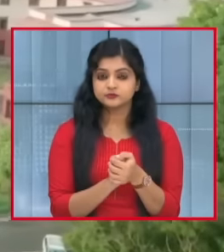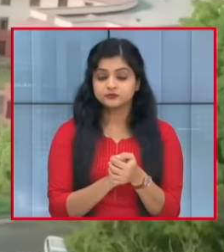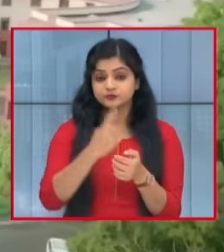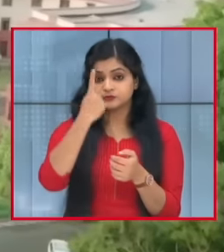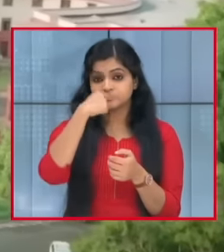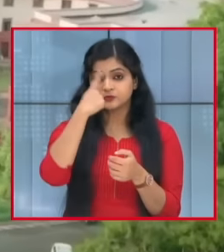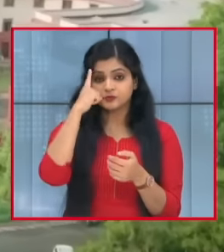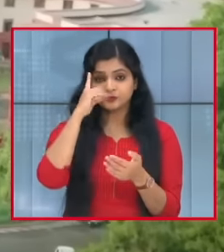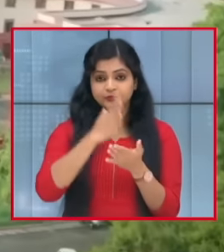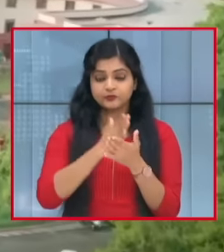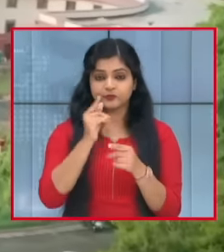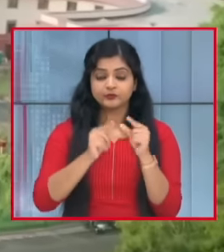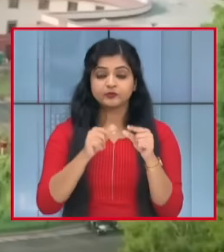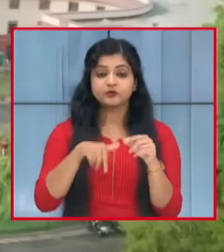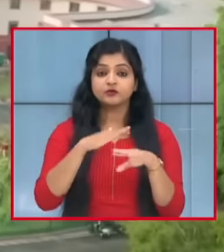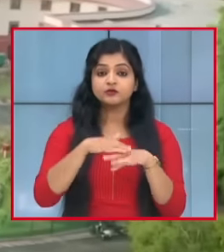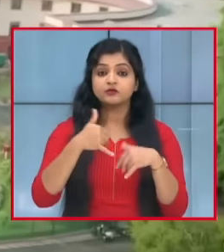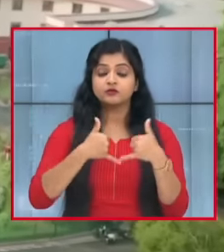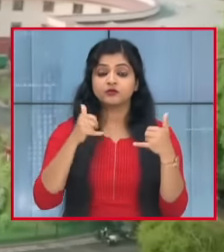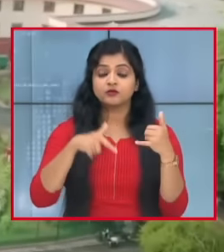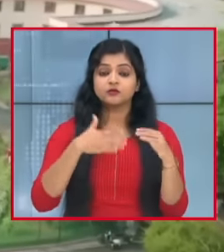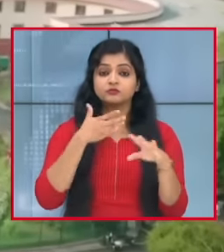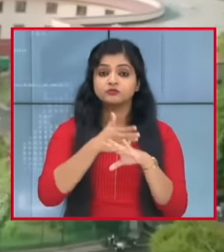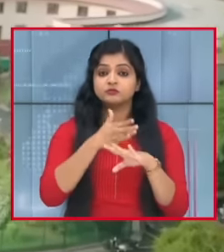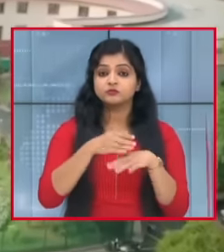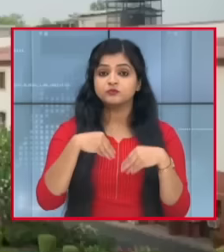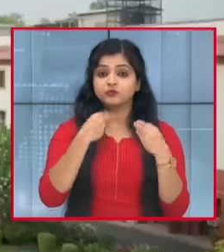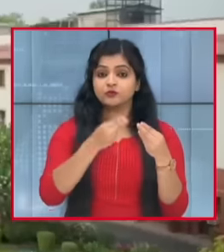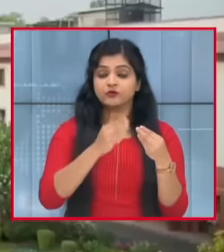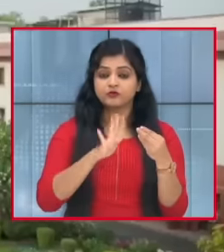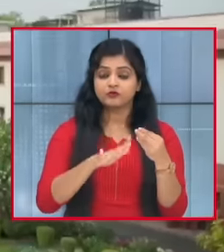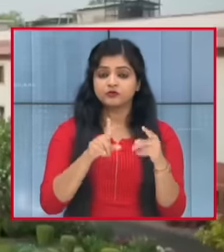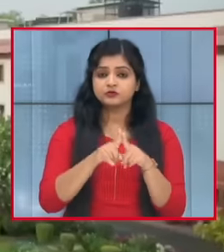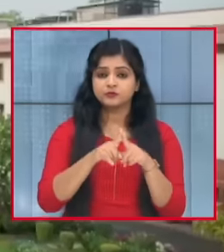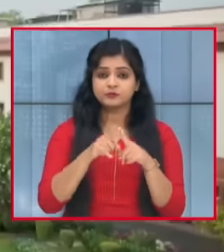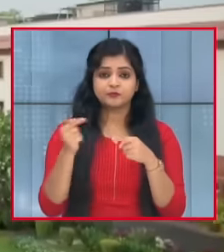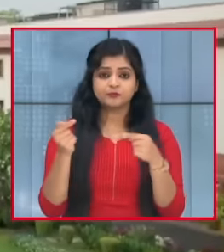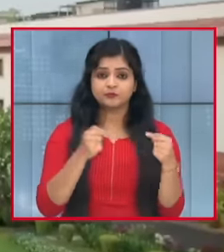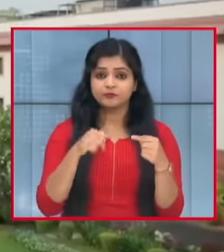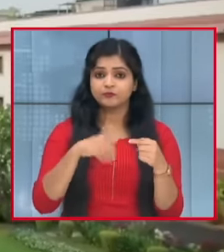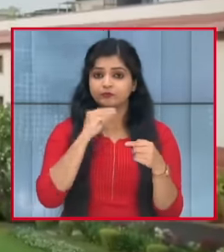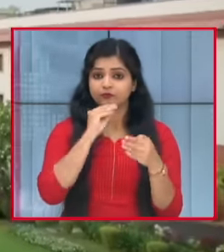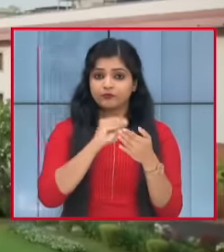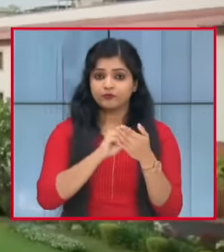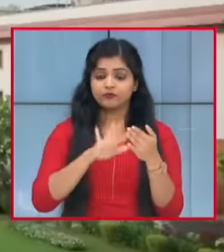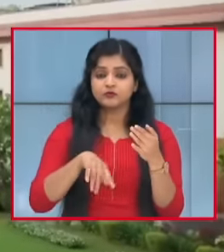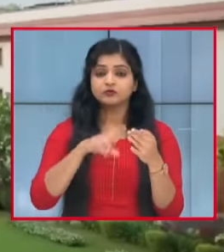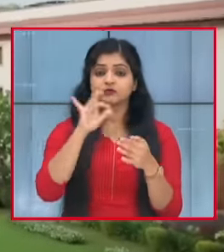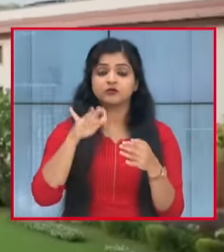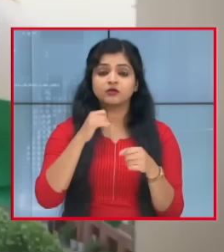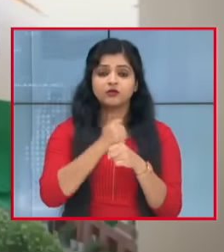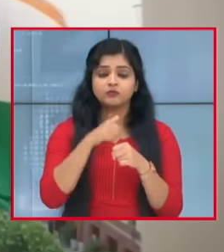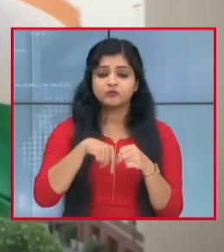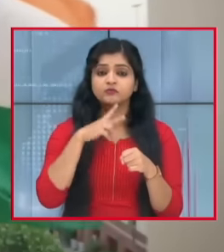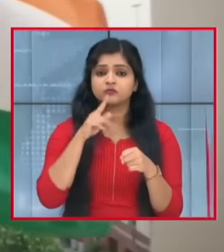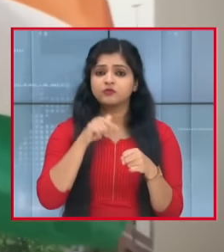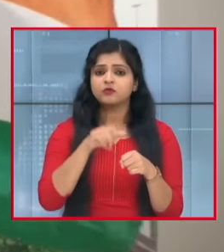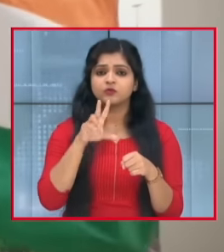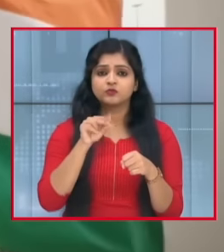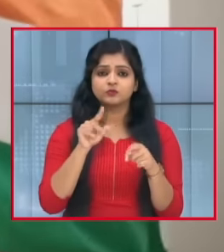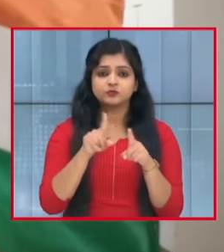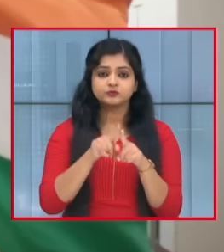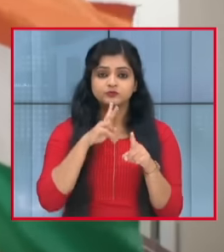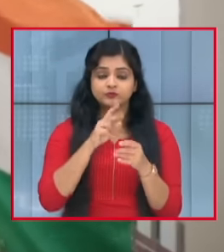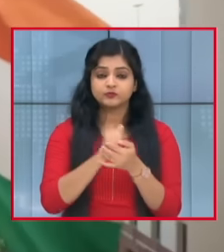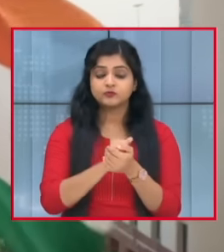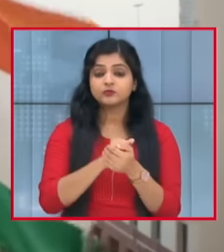ക്രൈസ്തവ വിശ്വാസികൾക്കെതിരെ രാജ്യത്ത് വ്യാപകമായ ആക്രമണം നടക്കുകയാണെന്ന വാദം തെറ്റാണെന്ന് വ്യക്തമാക്കുന്നതാണ് കേന്ദ്ര സർക്കാർ സമർപ്പിച്ച സത്യവാങ്മൂലം.